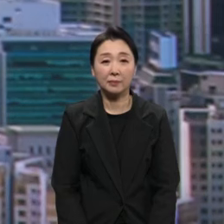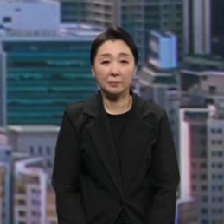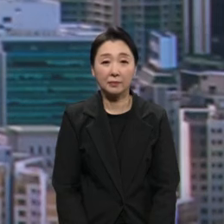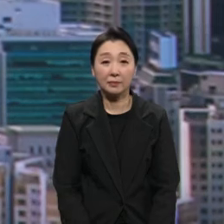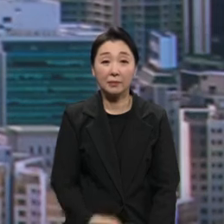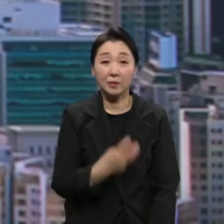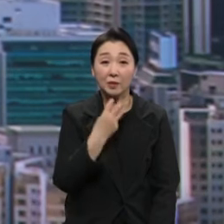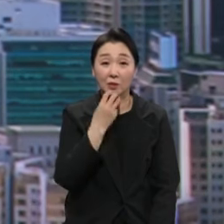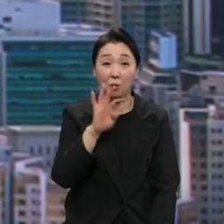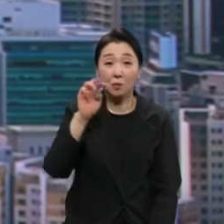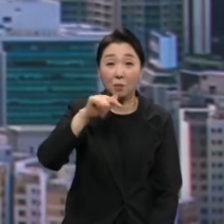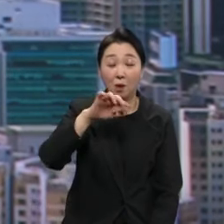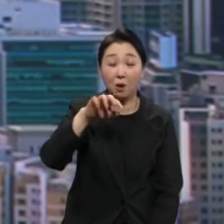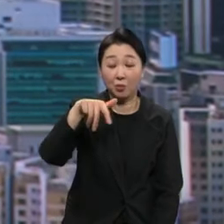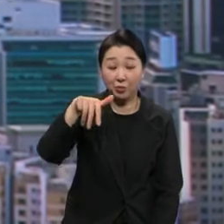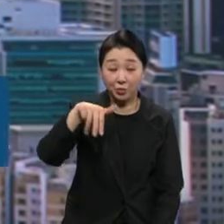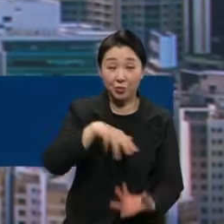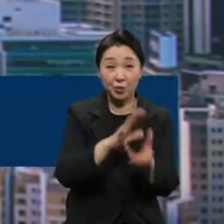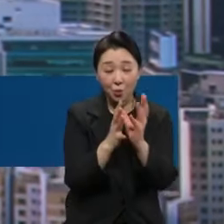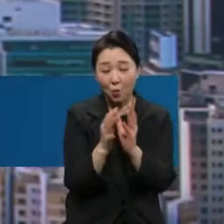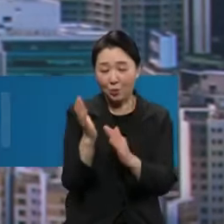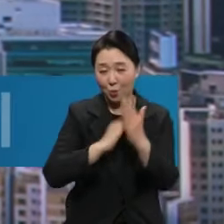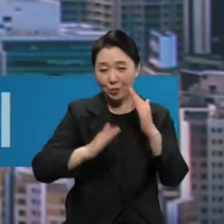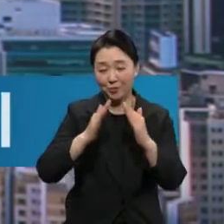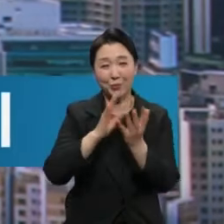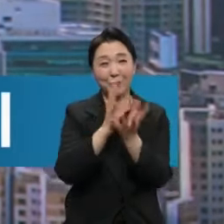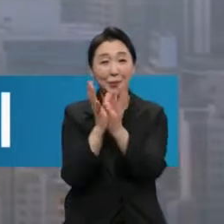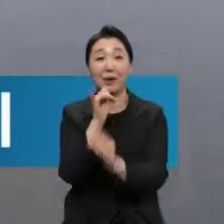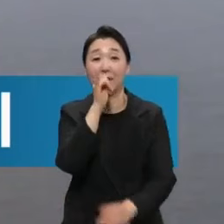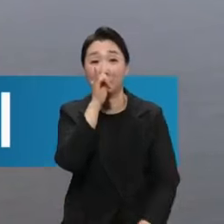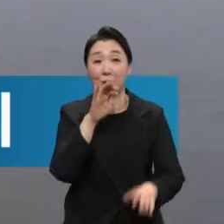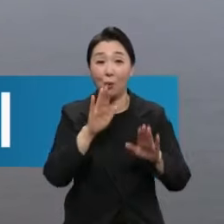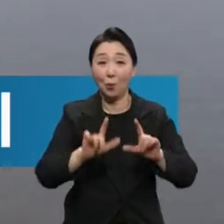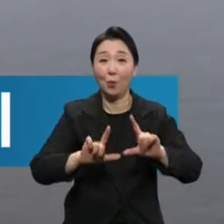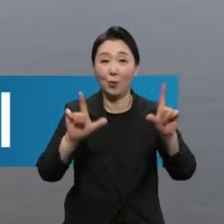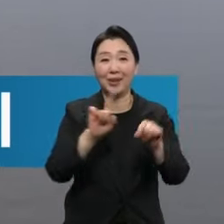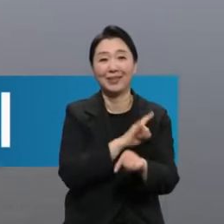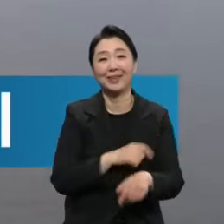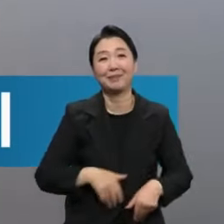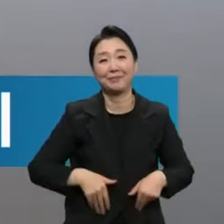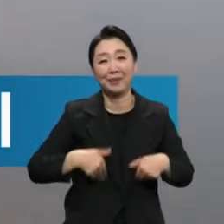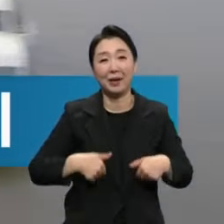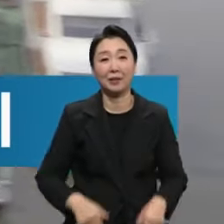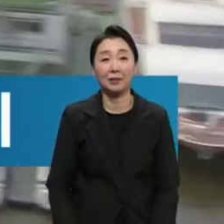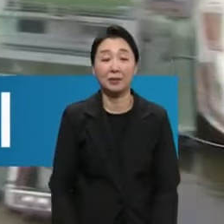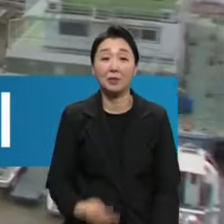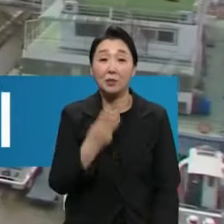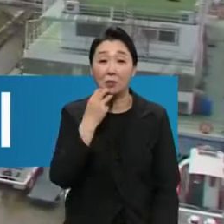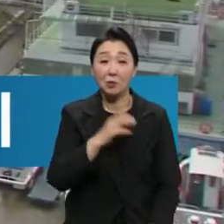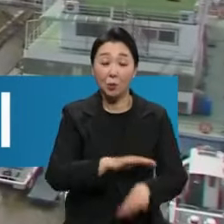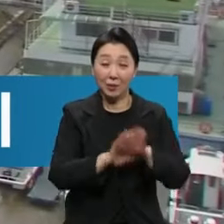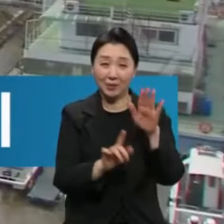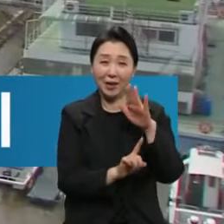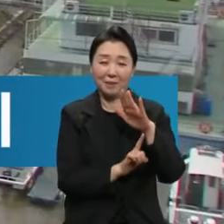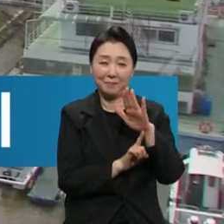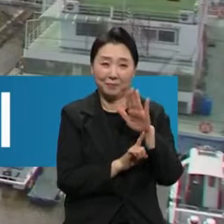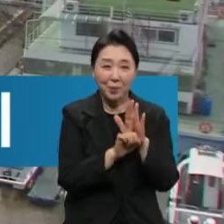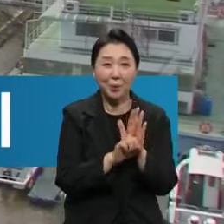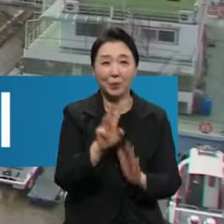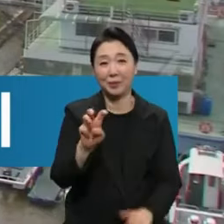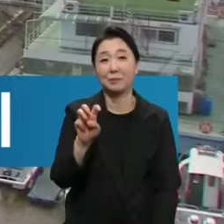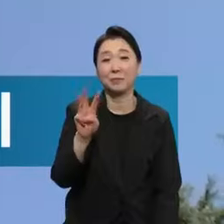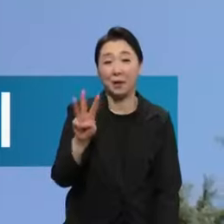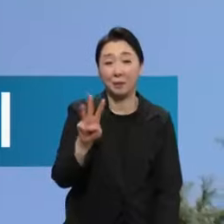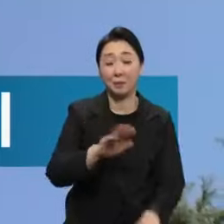서울 벚꽃이 어제 공식으로 개화했는데요. 오늘은 올해 들어 가장 따뜻하겠습니다. 서울의 낮 최고 기온이 23도